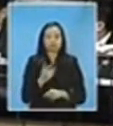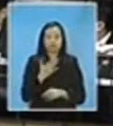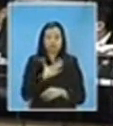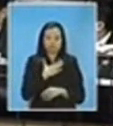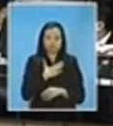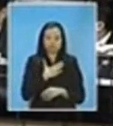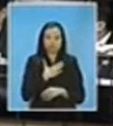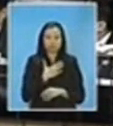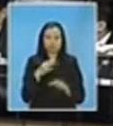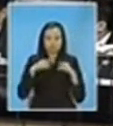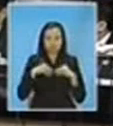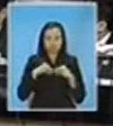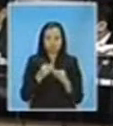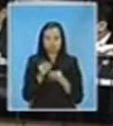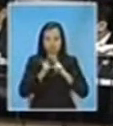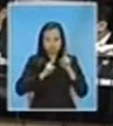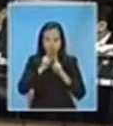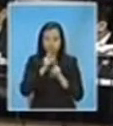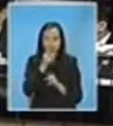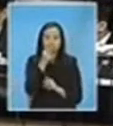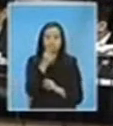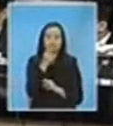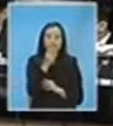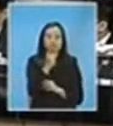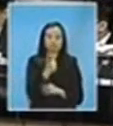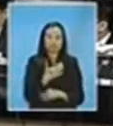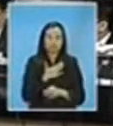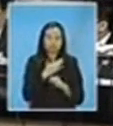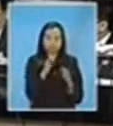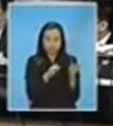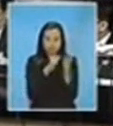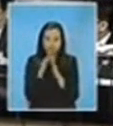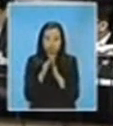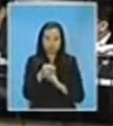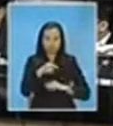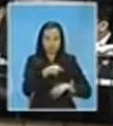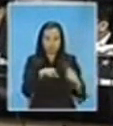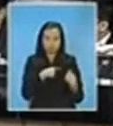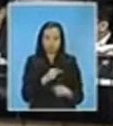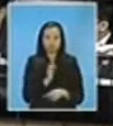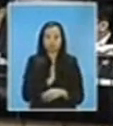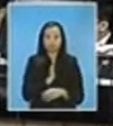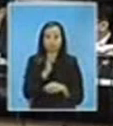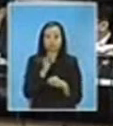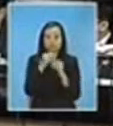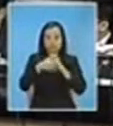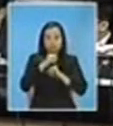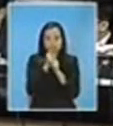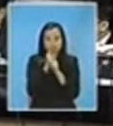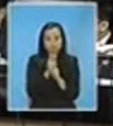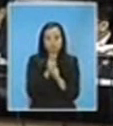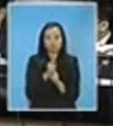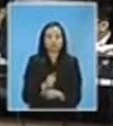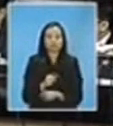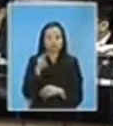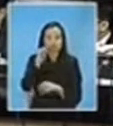ยินดีที่จะให้มีการตรวจสอบแต่ขอให้มีการดำเนินการที่เป็นไปด้วยความเป็นธรรมเป็นไปตามหลักนิติธรรม